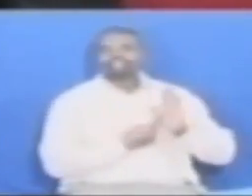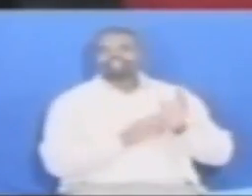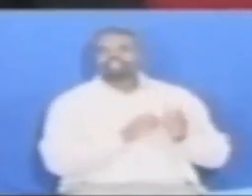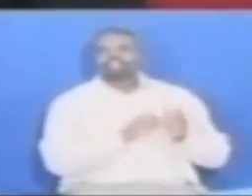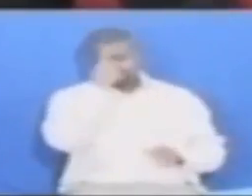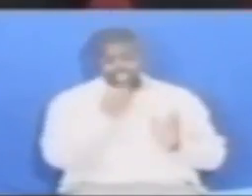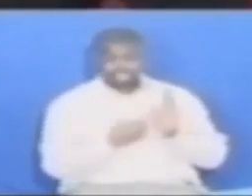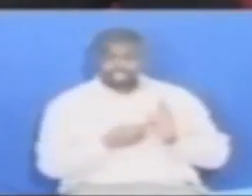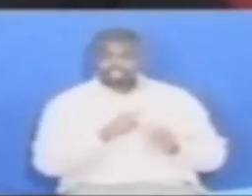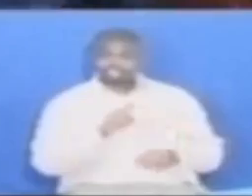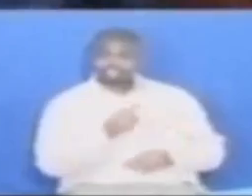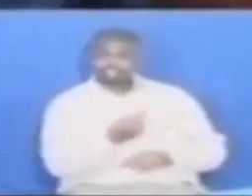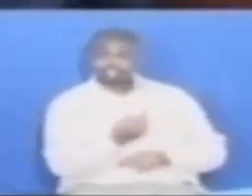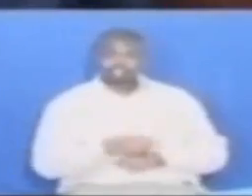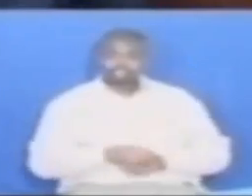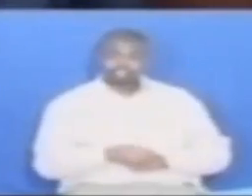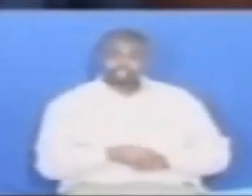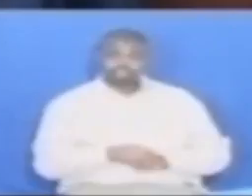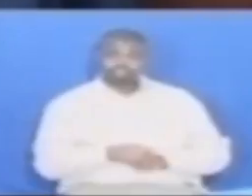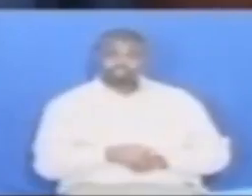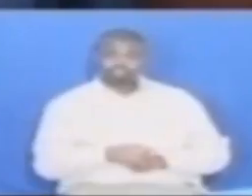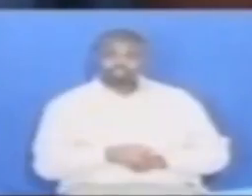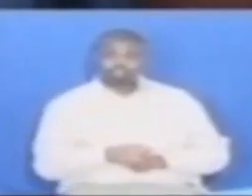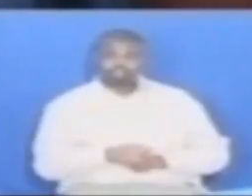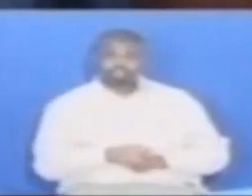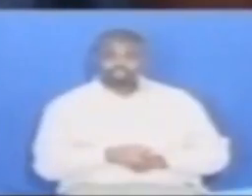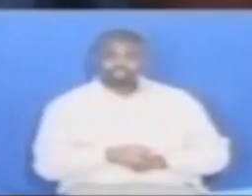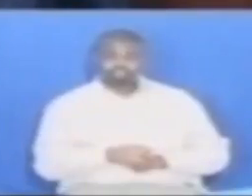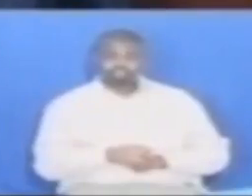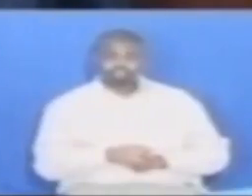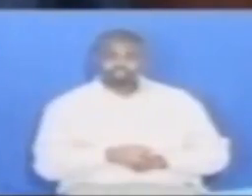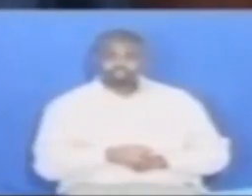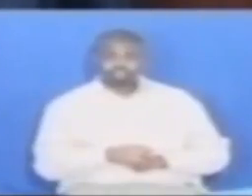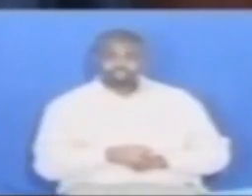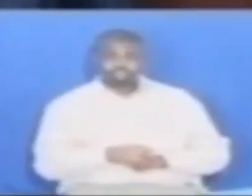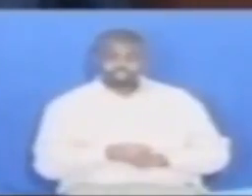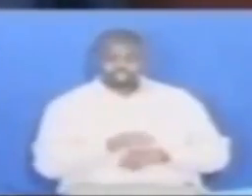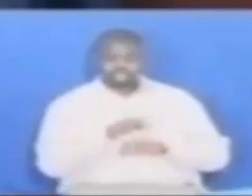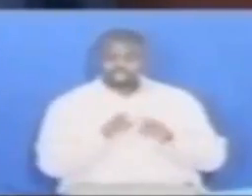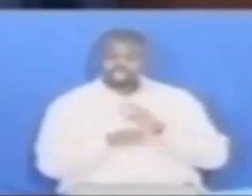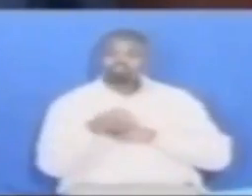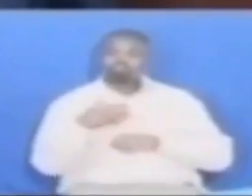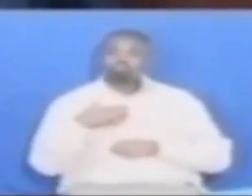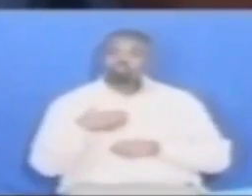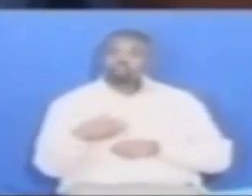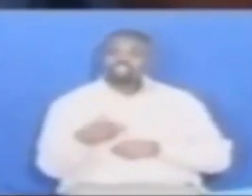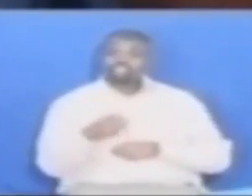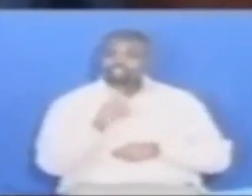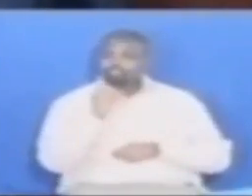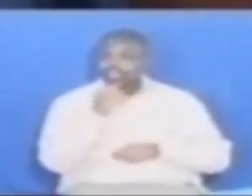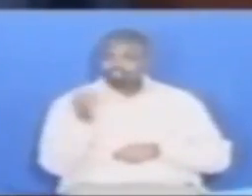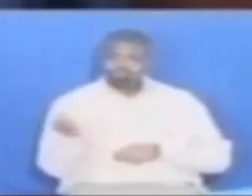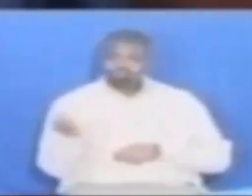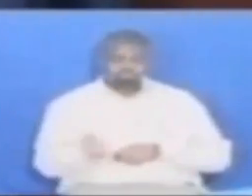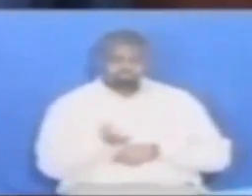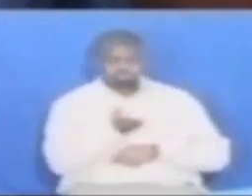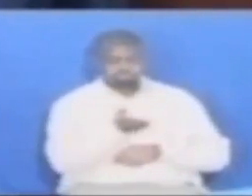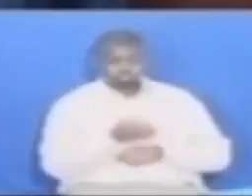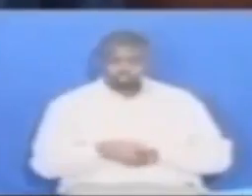Makamba, mbunge viti maalum, kama ifuatavyo. Mheshimiwa Naibu Spika, bwawa